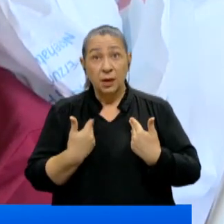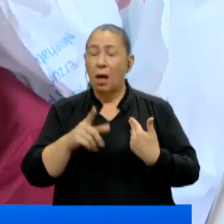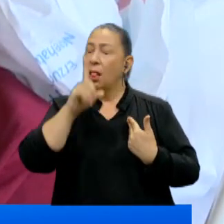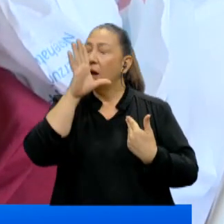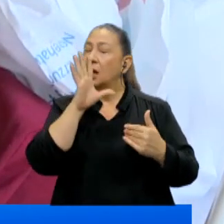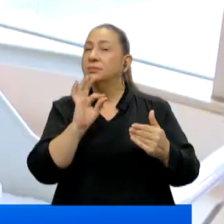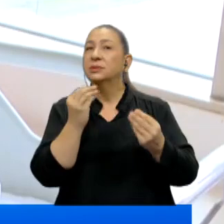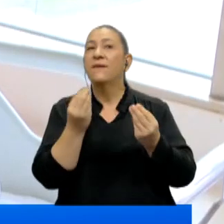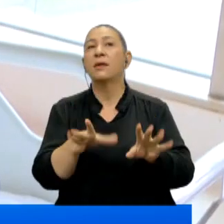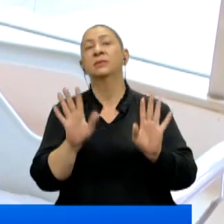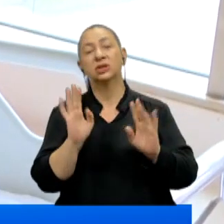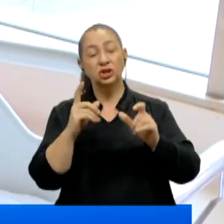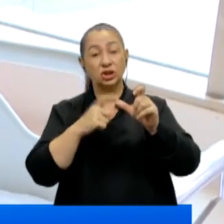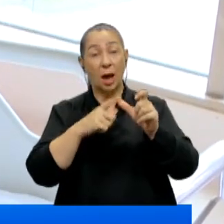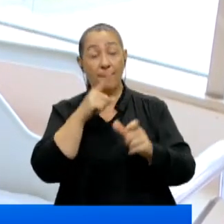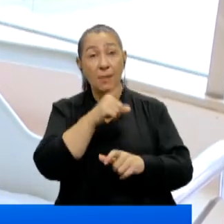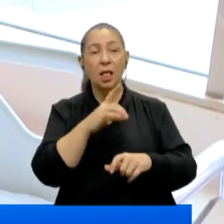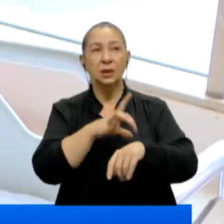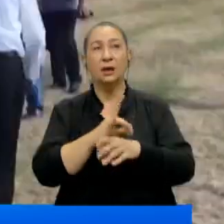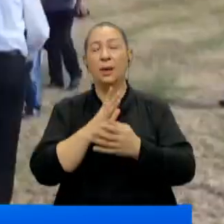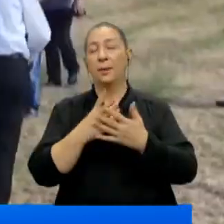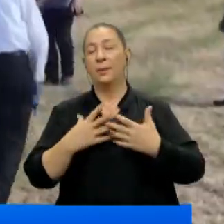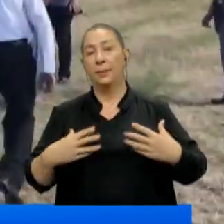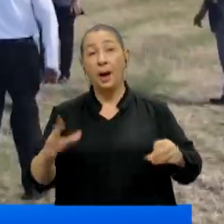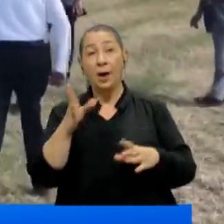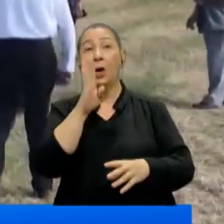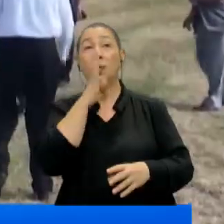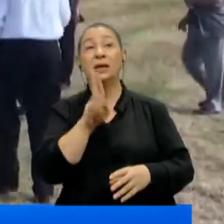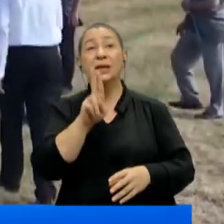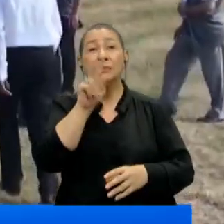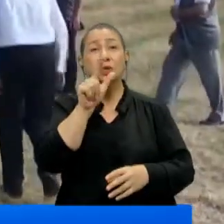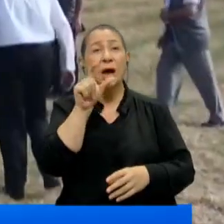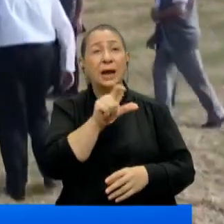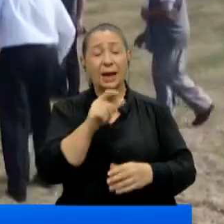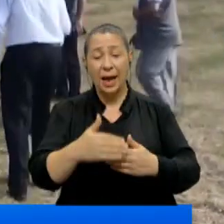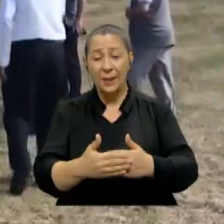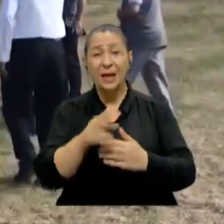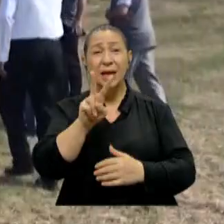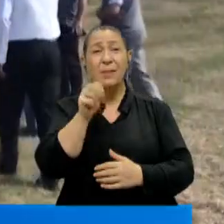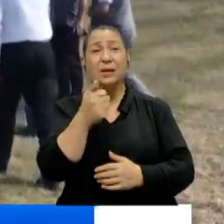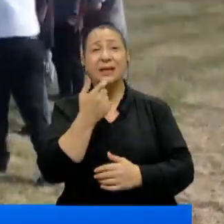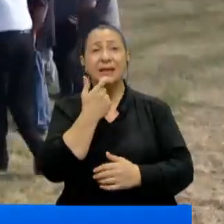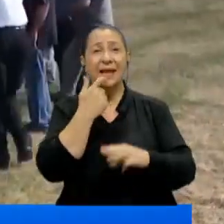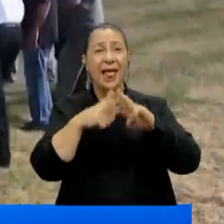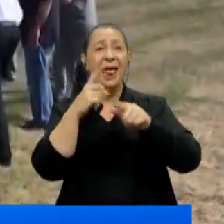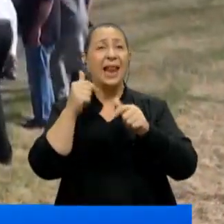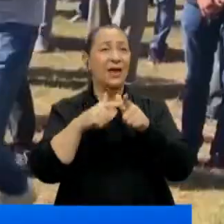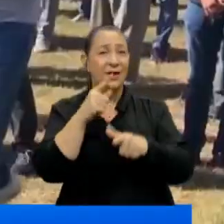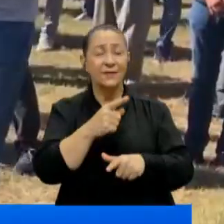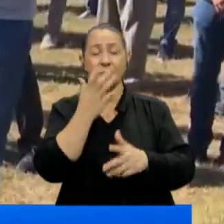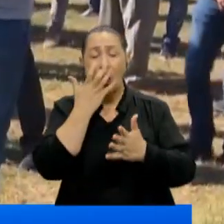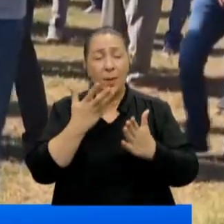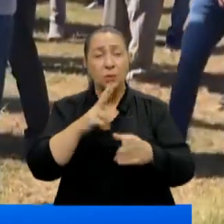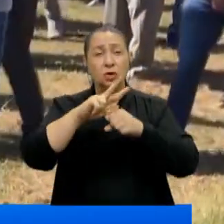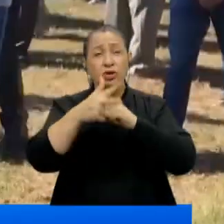kimseyi düşürmesin. Şaban Kara hastalığı atlattı ama Kocaeli'nde 7,5 aylık hamile 26 yaşındaki Elif Genç yoğun bakımdaki